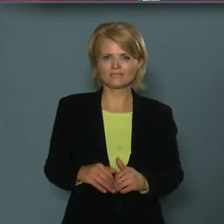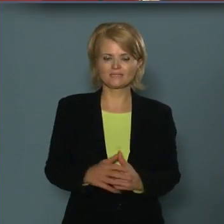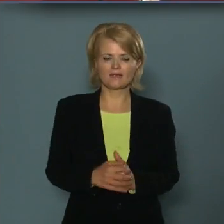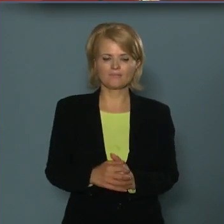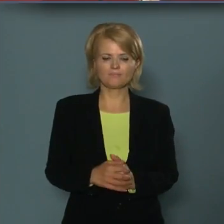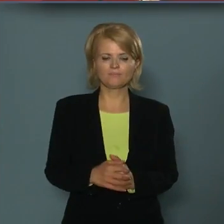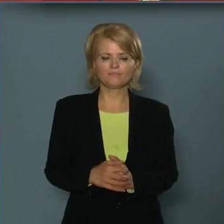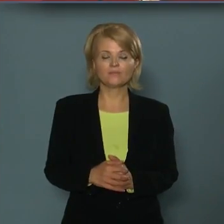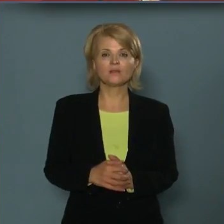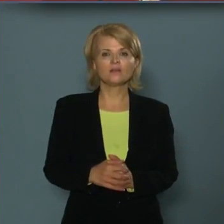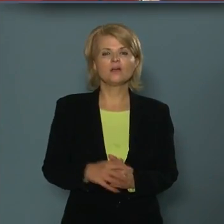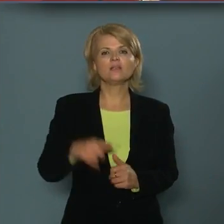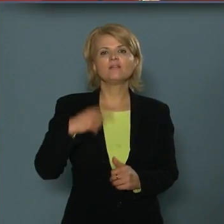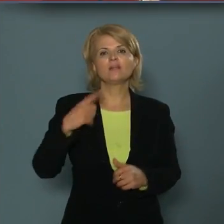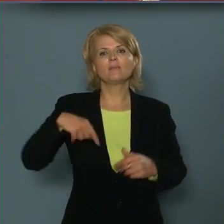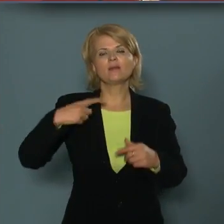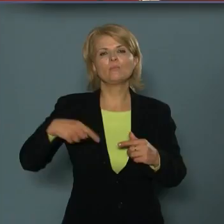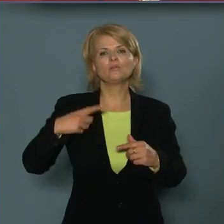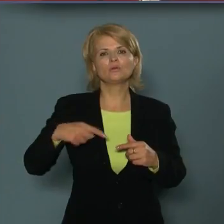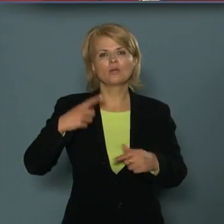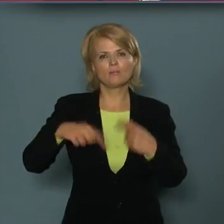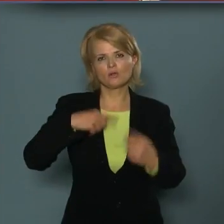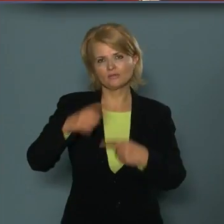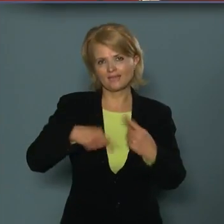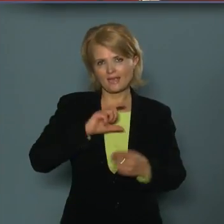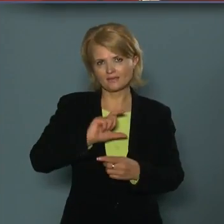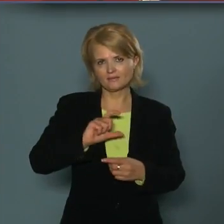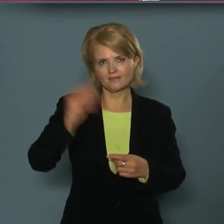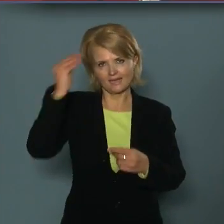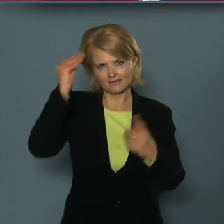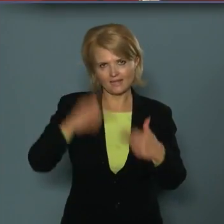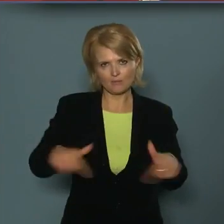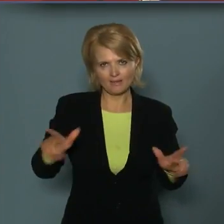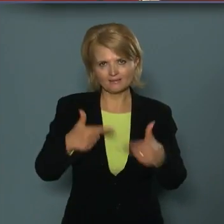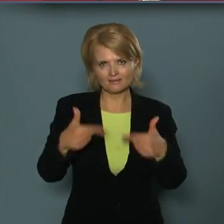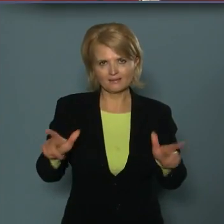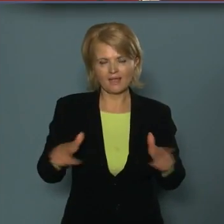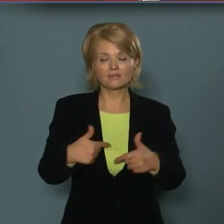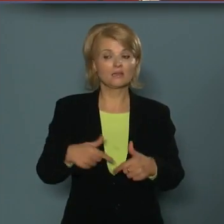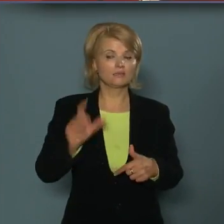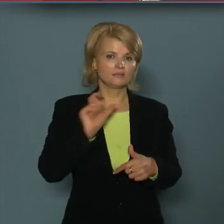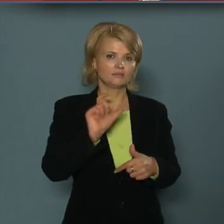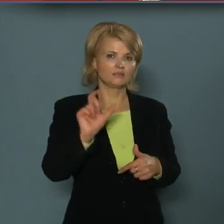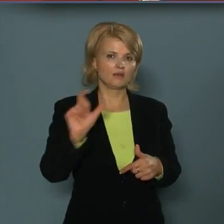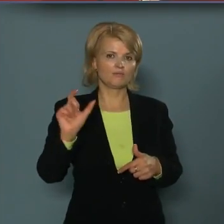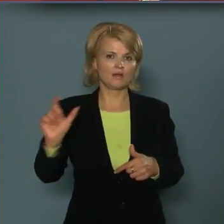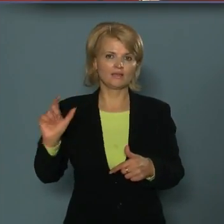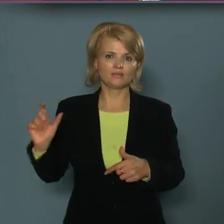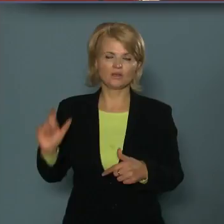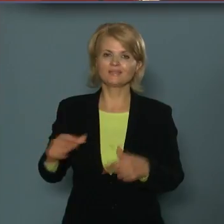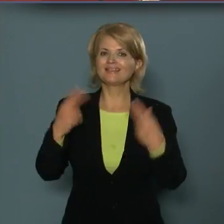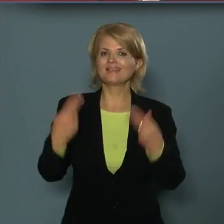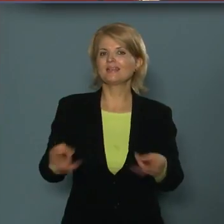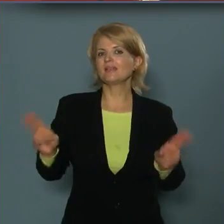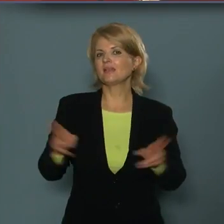de nyelved már botol, gavajodik értelmetlen. Szavaidat már